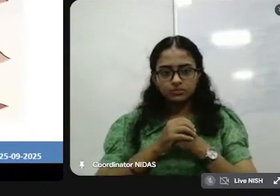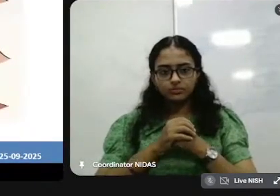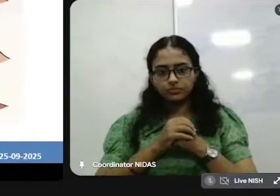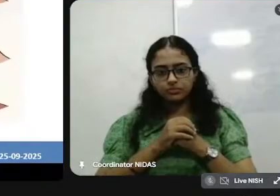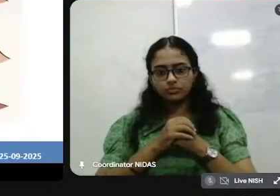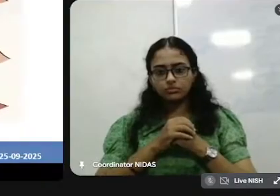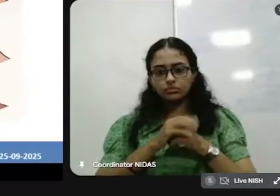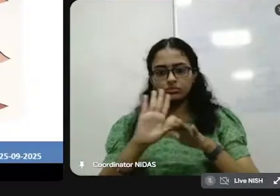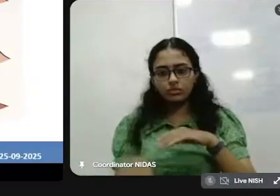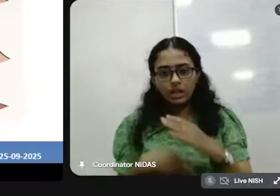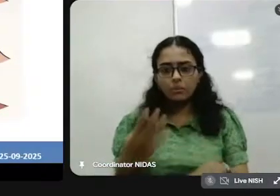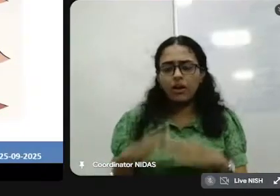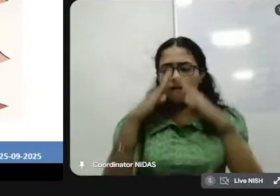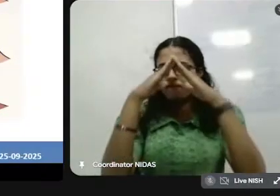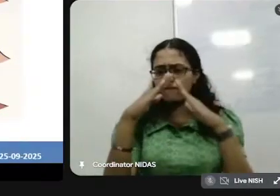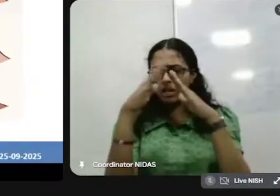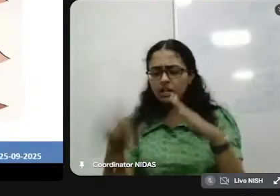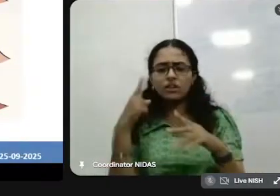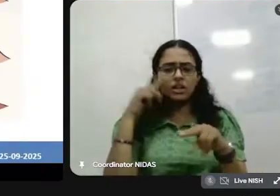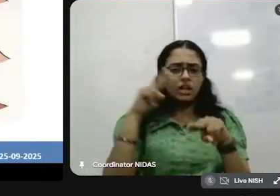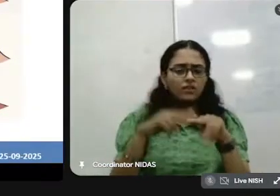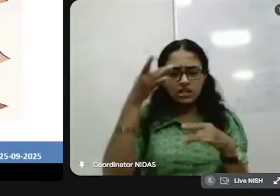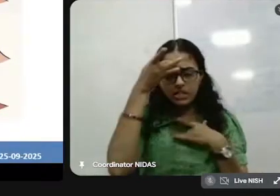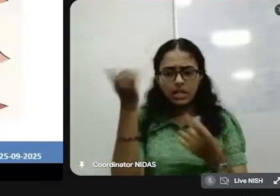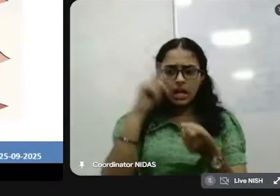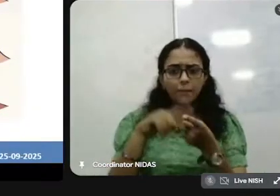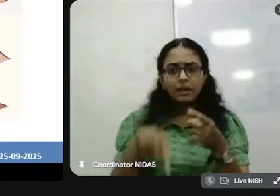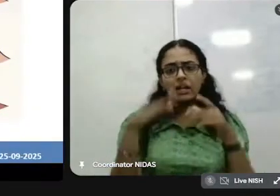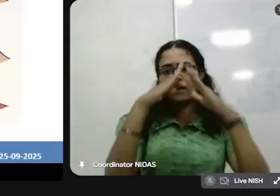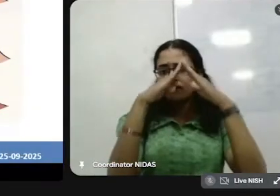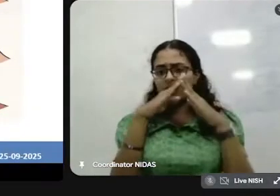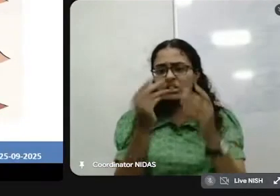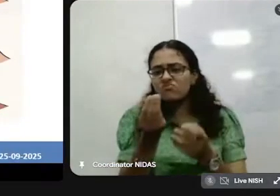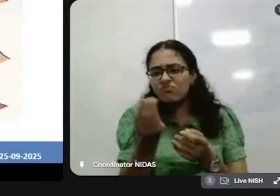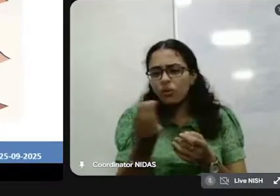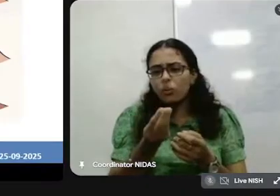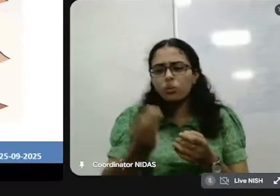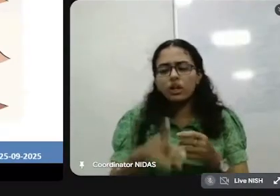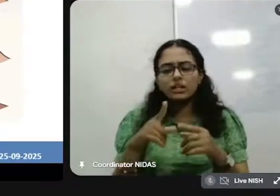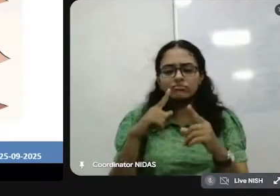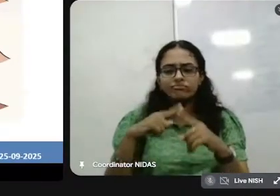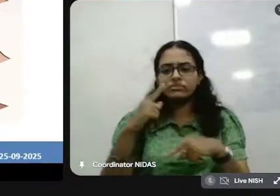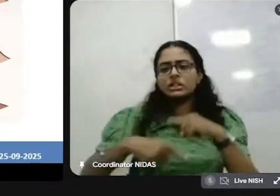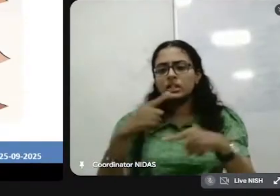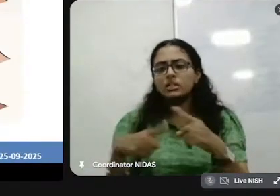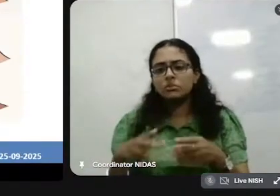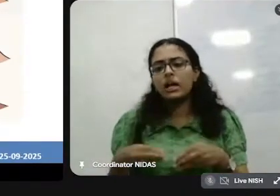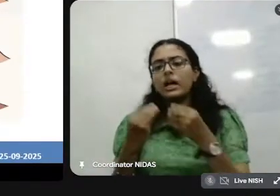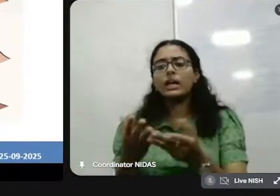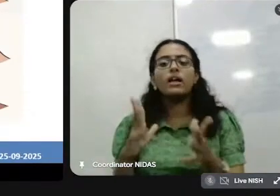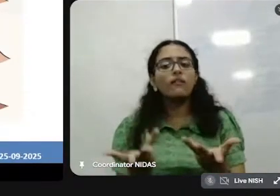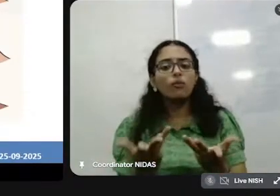ഇനി നമുക്ക് വീട്ടിൽ നമുക്ക് സ്ട്രോക്ക് വന്ന ഒരാൾക്ക് എന്തൊക്കെ ചെറിയ ചെറിയ ട്രെയിനിങ്സ് നമുക്ക് ഡെയിലി കൊടുക്കാൻ പറ്റും എന്നുള്ളതാണ് നമ്മൾ